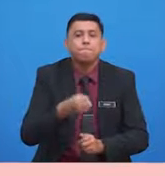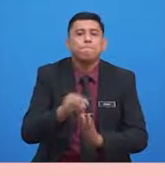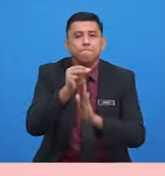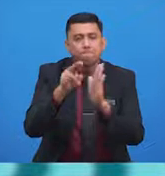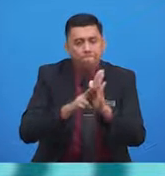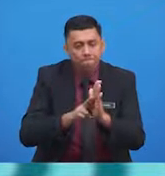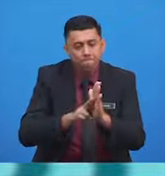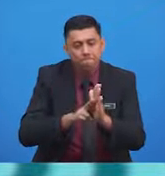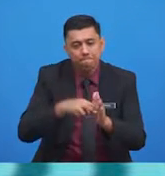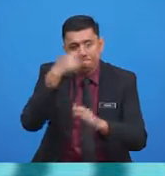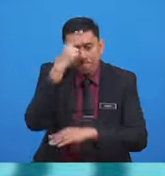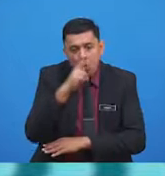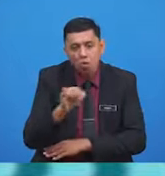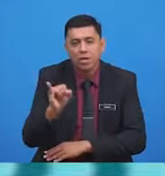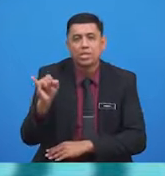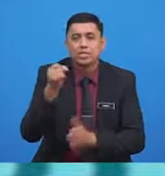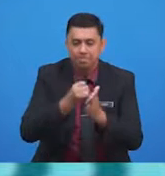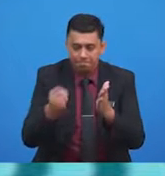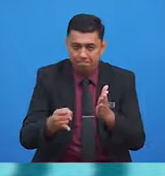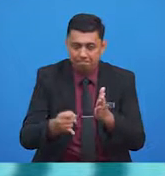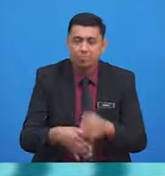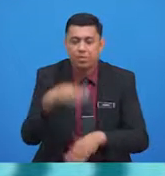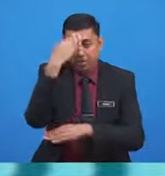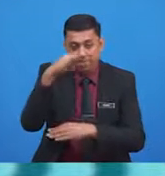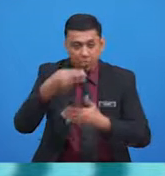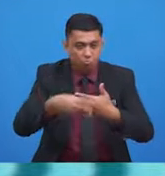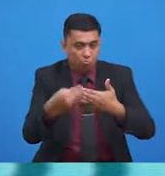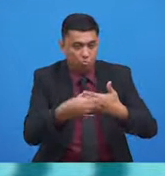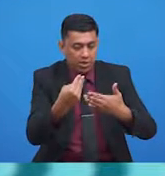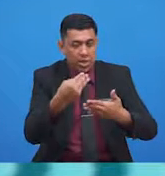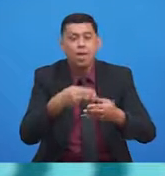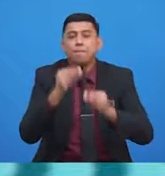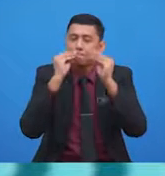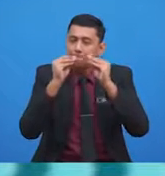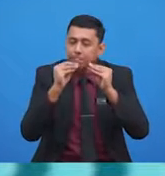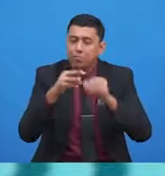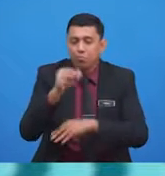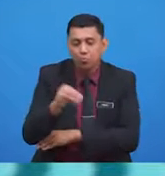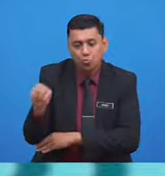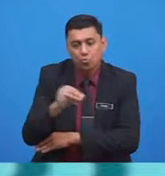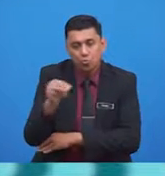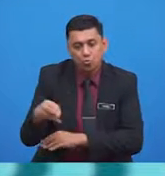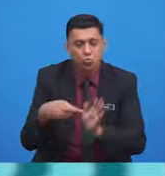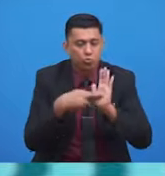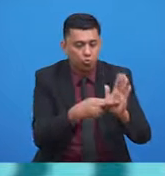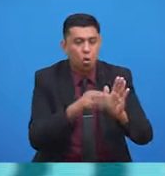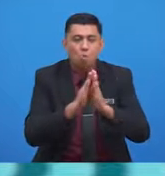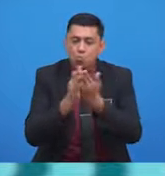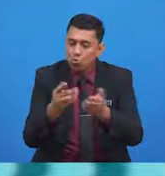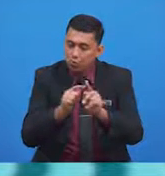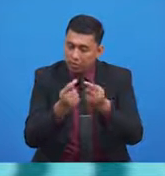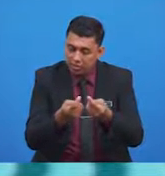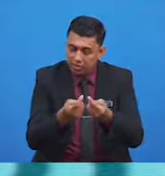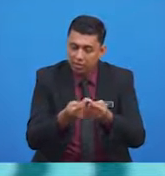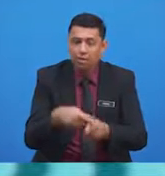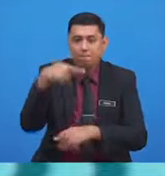jiran. Bagi memudahkan lagi pengajaran, murid-murid sila rujuk buku teks